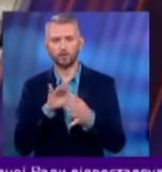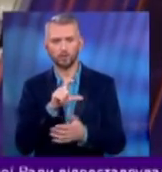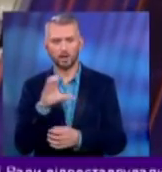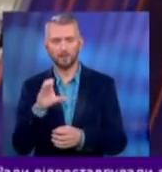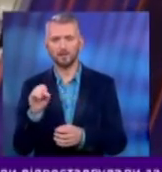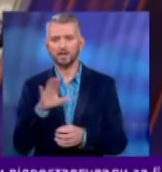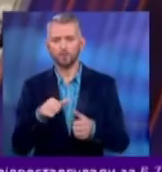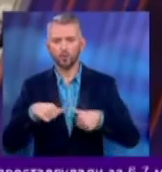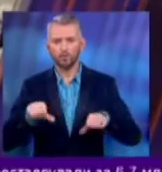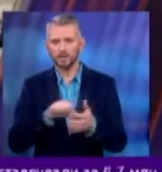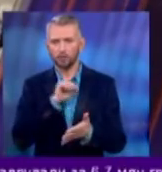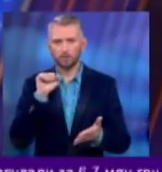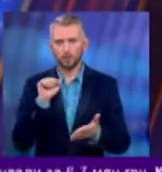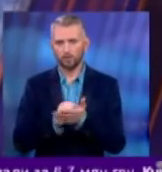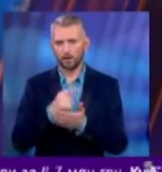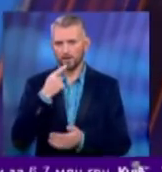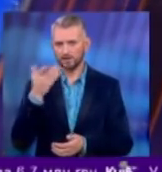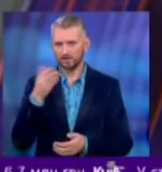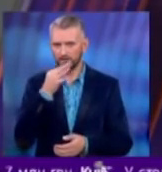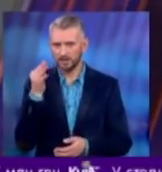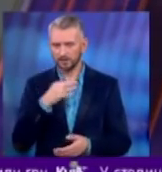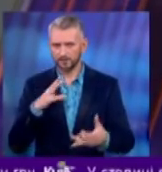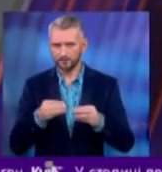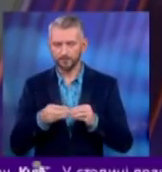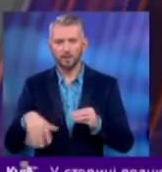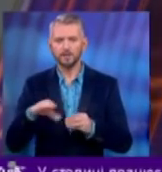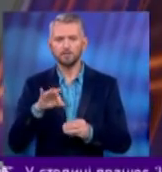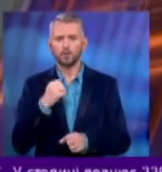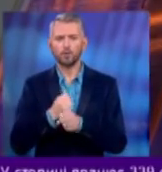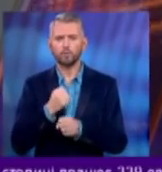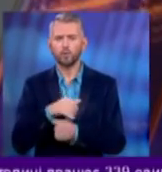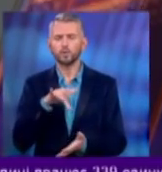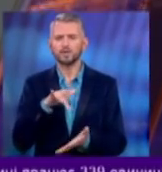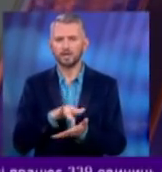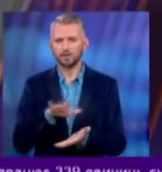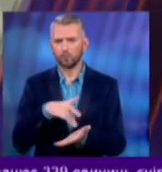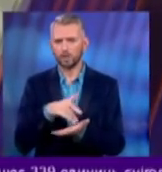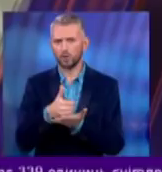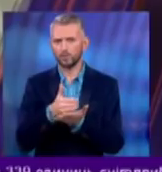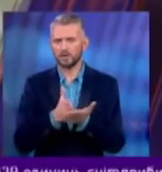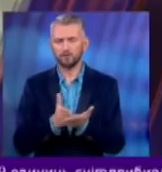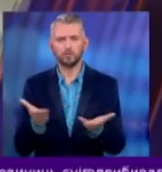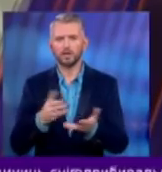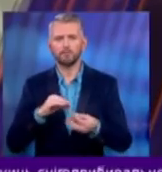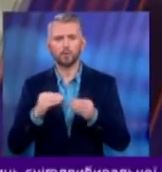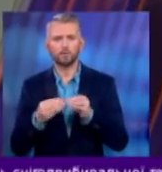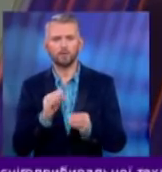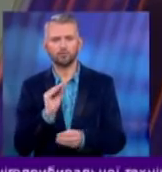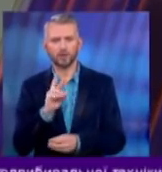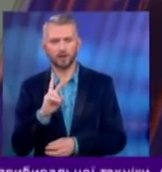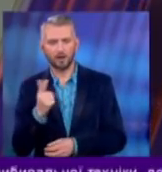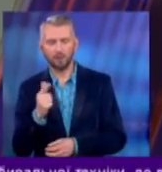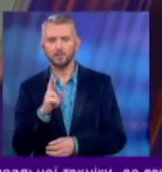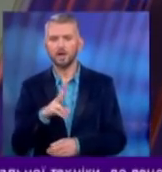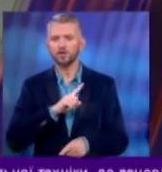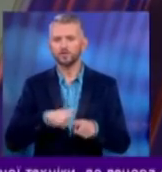Єврокомісія опублікувала відповідний звіт. Все про роботу центрів комунального сервісу, які проблеми ЖКГ і як